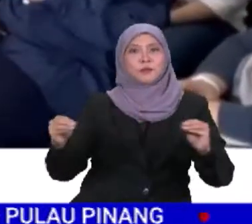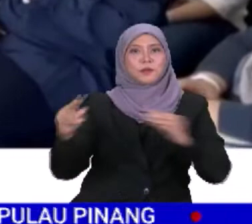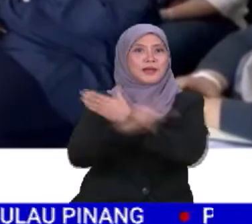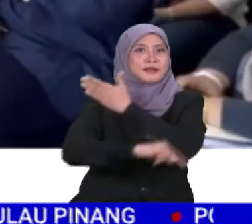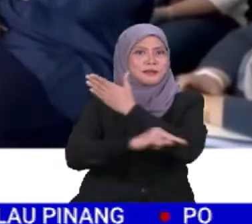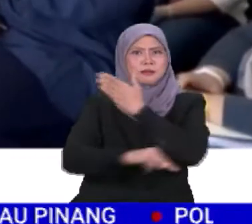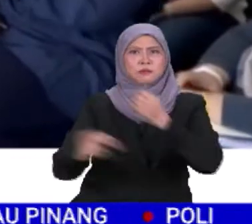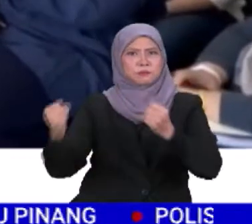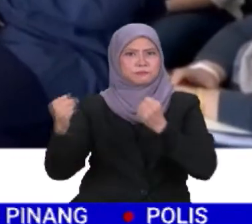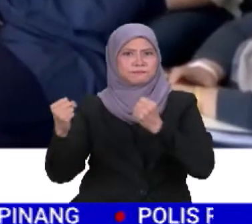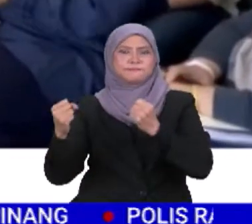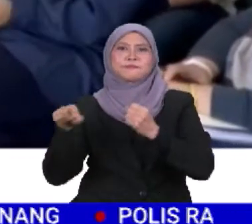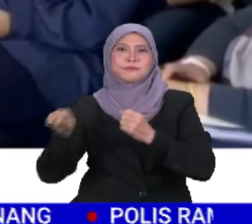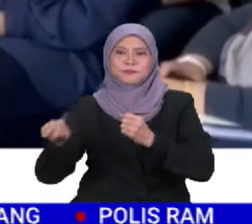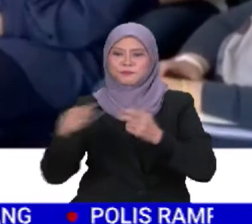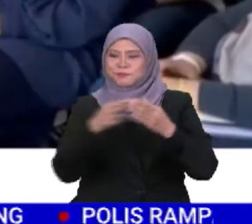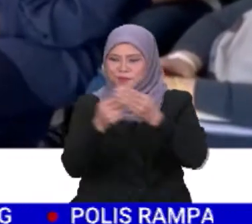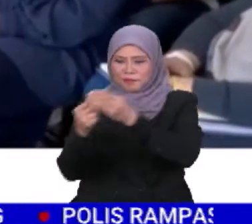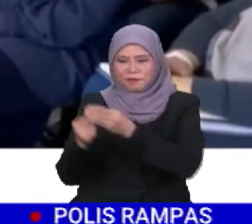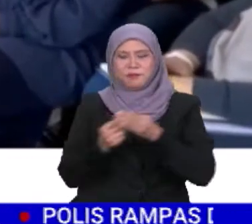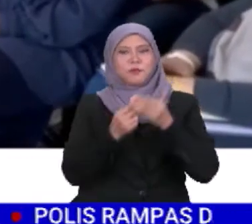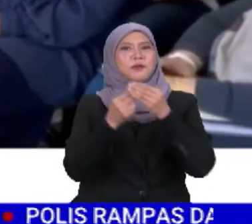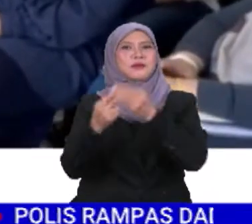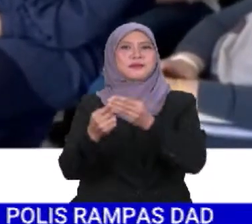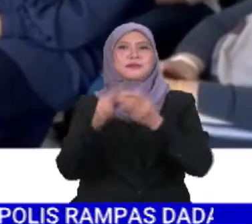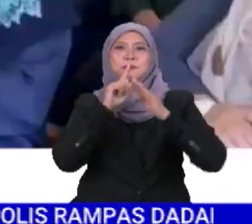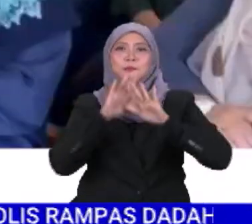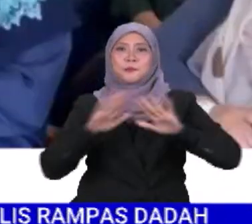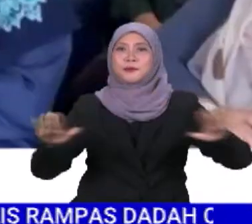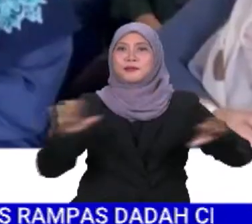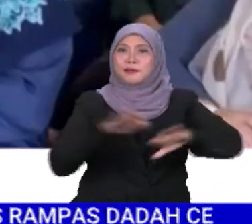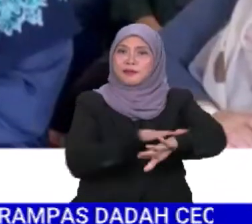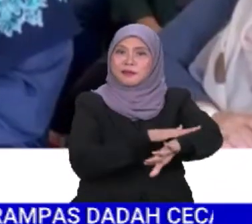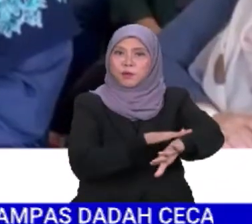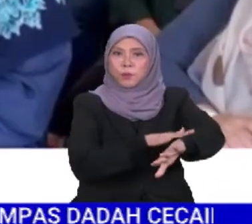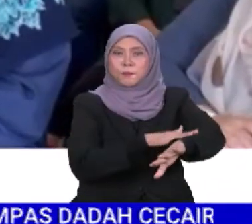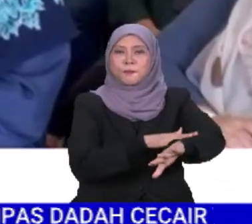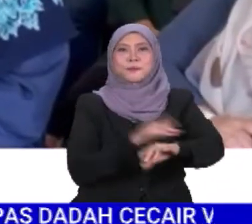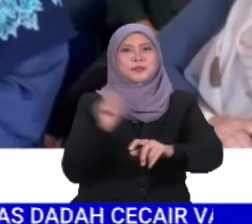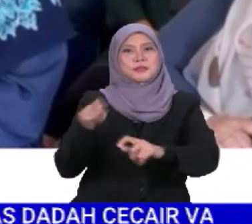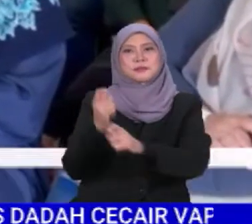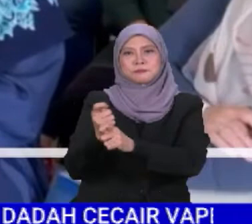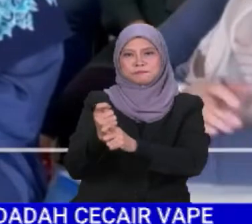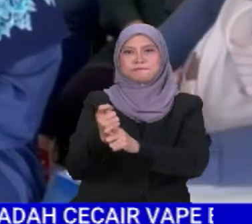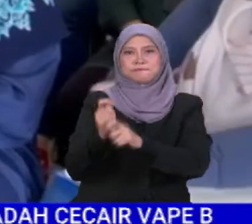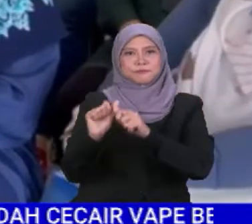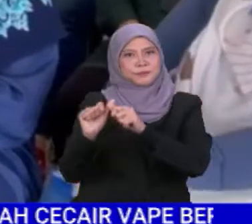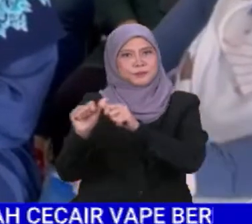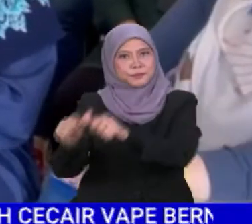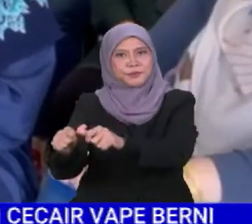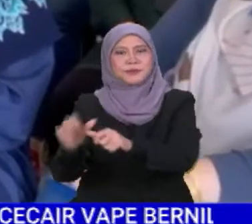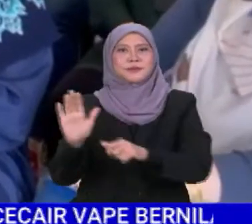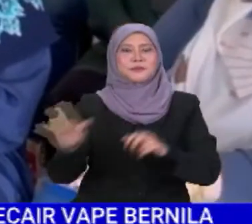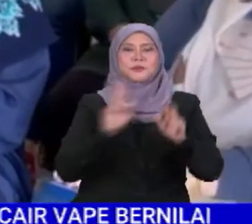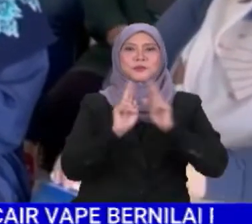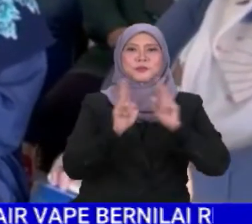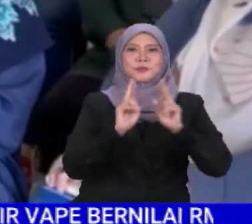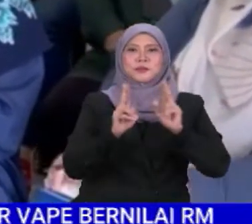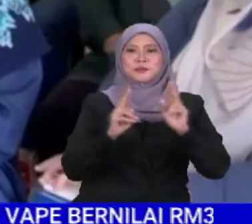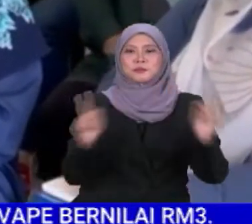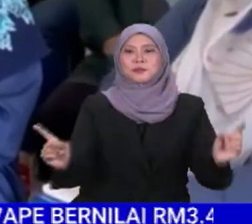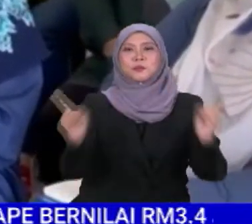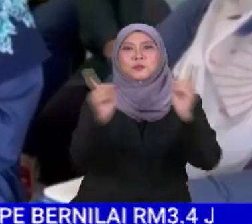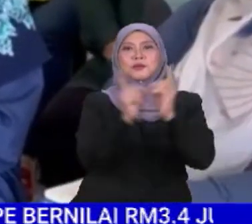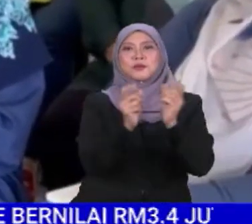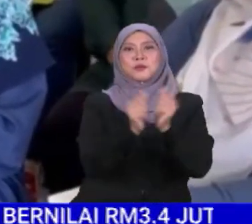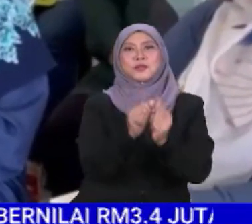negeri yang kukuh dalam aspek perpaduan serta keharmonian kaum dan harus dikekalkan. Beliau berucap semasa mengadakan